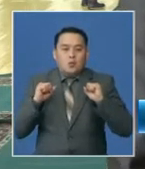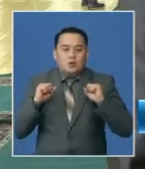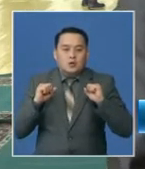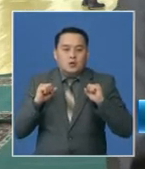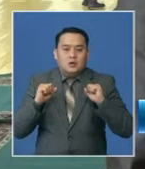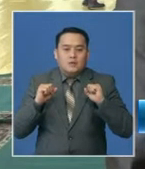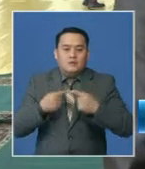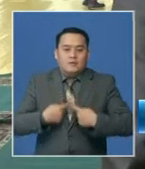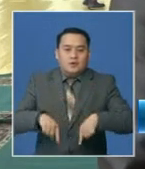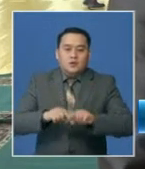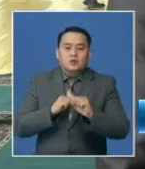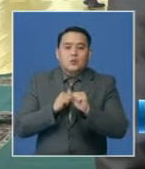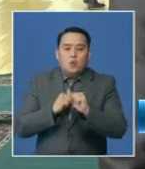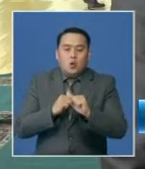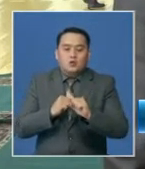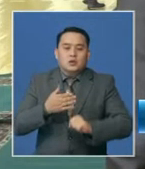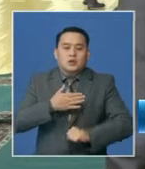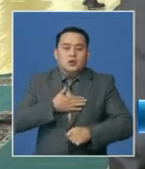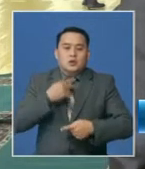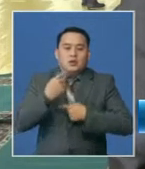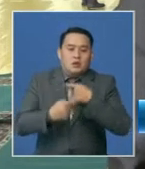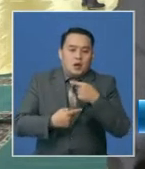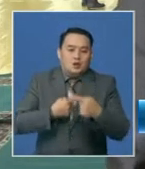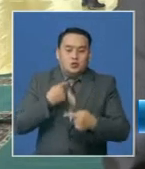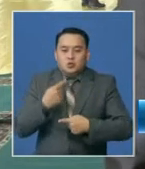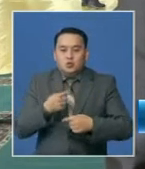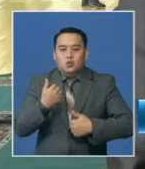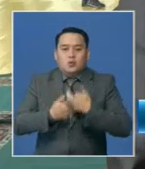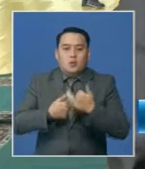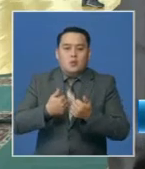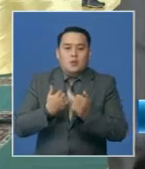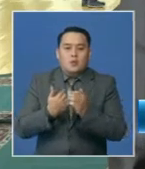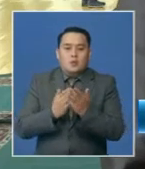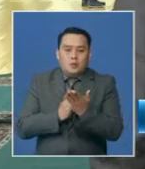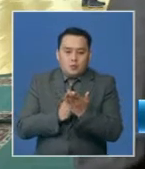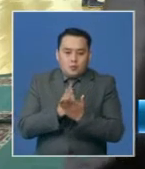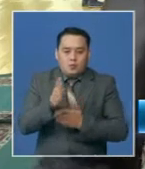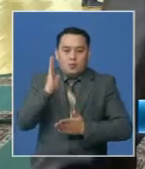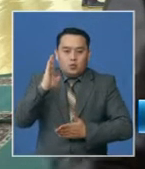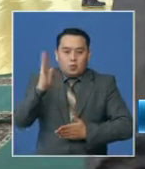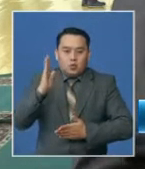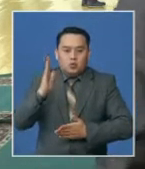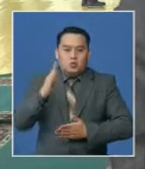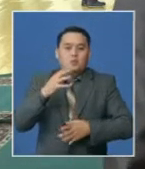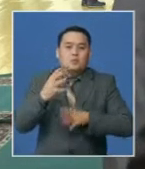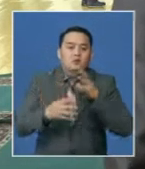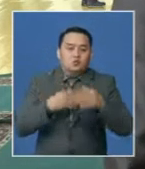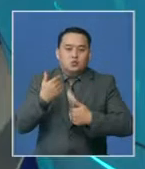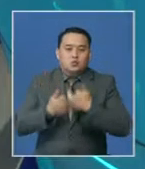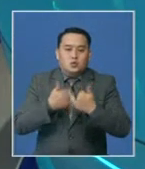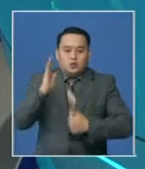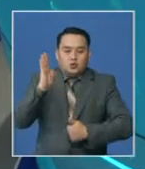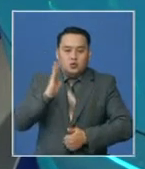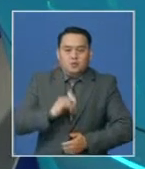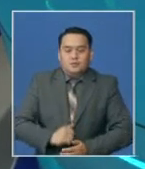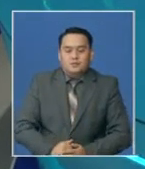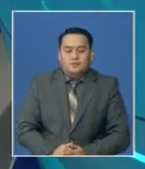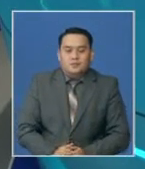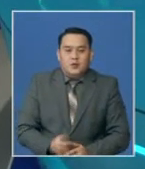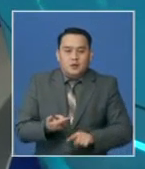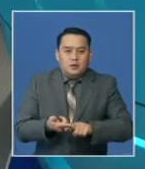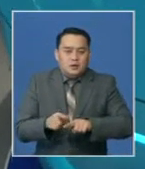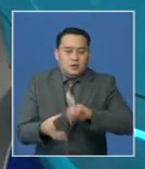крупных международных соревнованиях. Надеюсь, даже и на Олимпийских играх. Спасибо афганскому обществу, которое организовывает эти соревнования